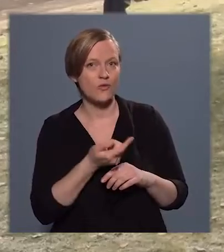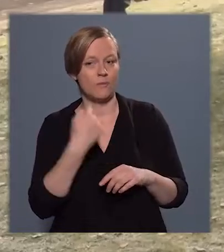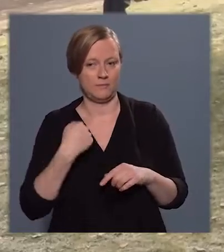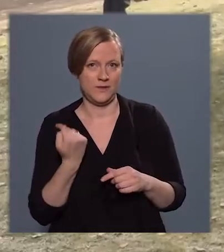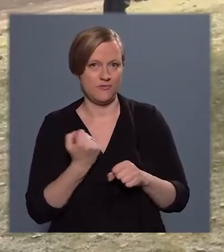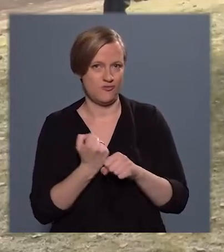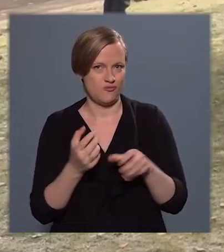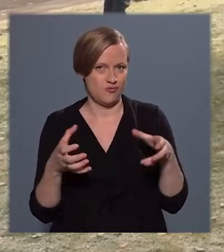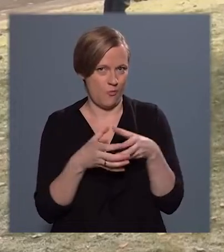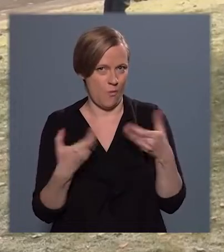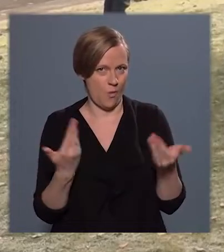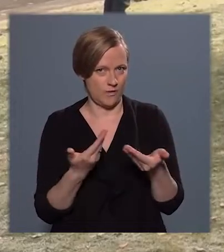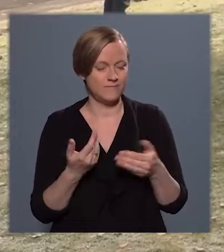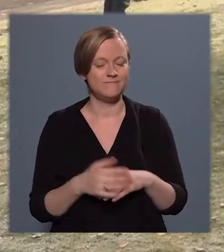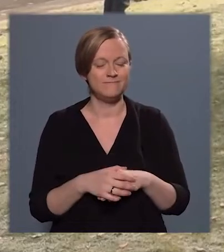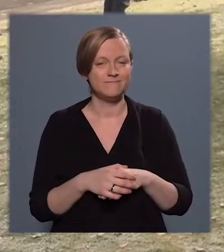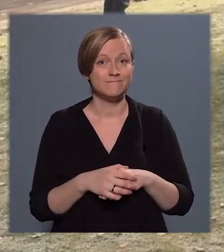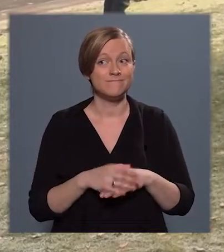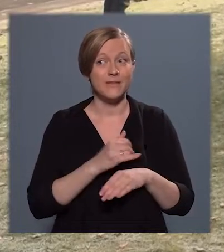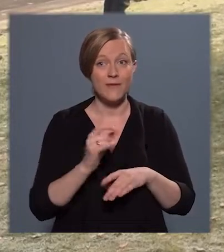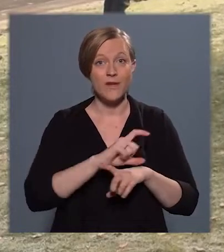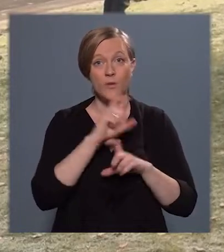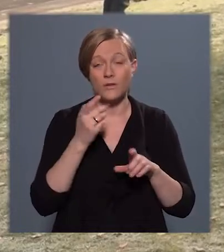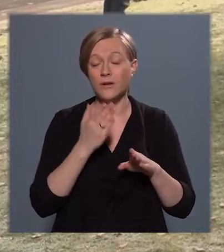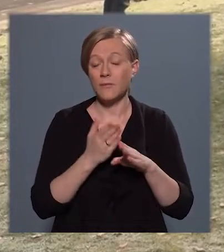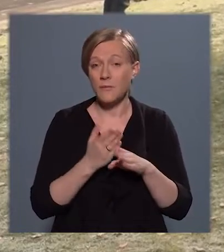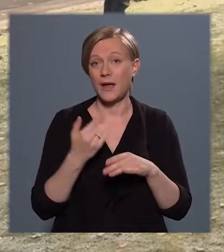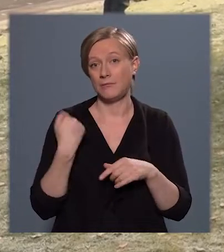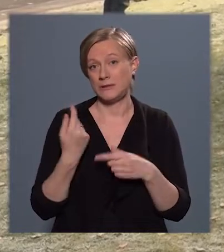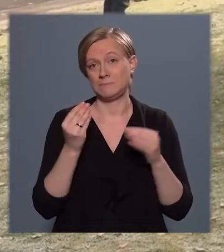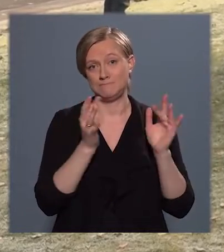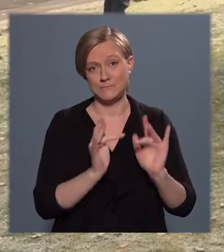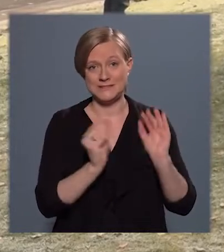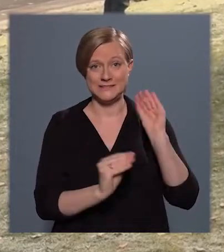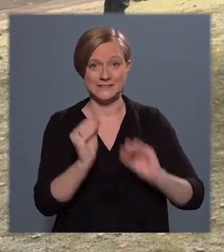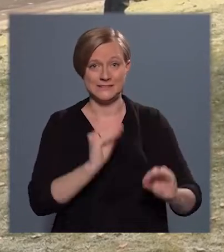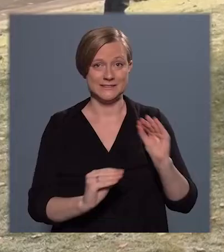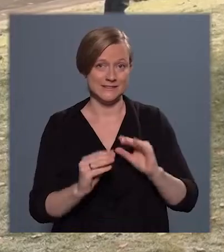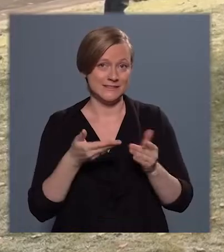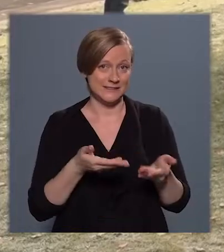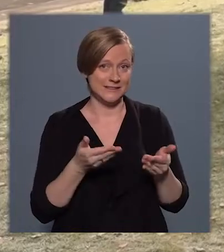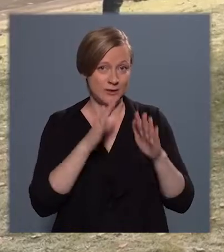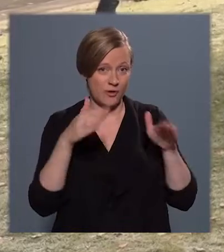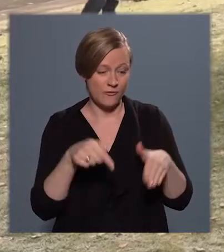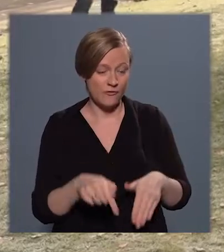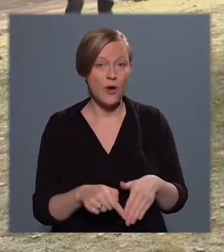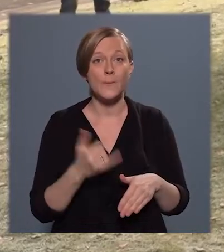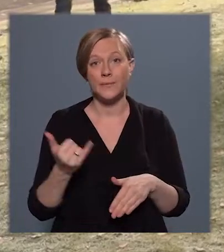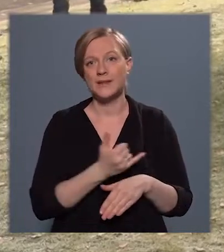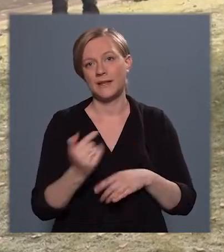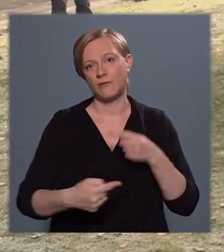csoportunk. Évek óta díszítjük már itt Újhegyen ezt a karácsonyfát, tehát minden évben visszatérünk egy-egy